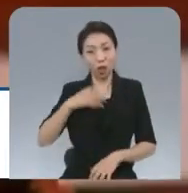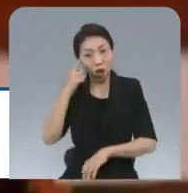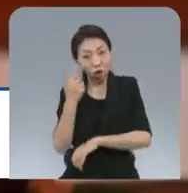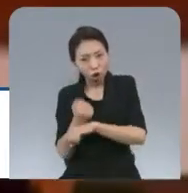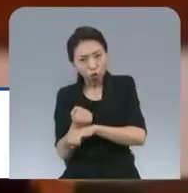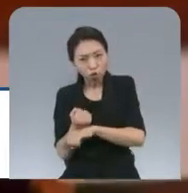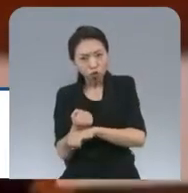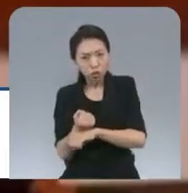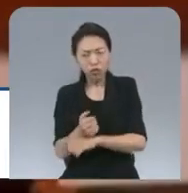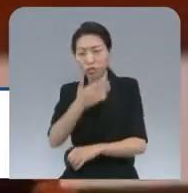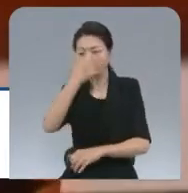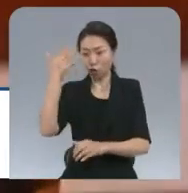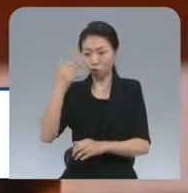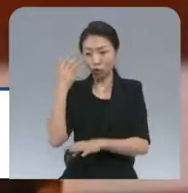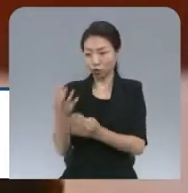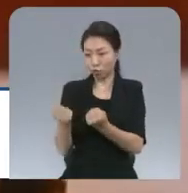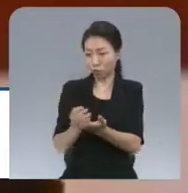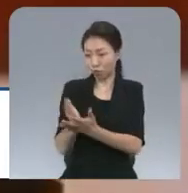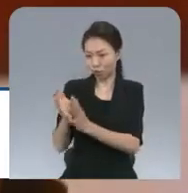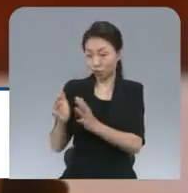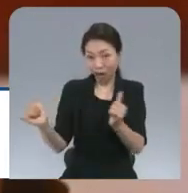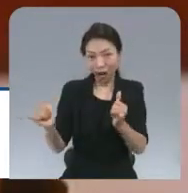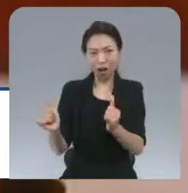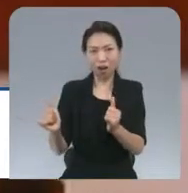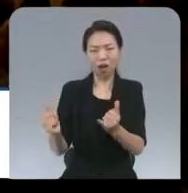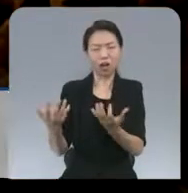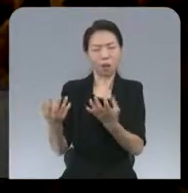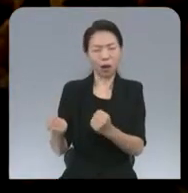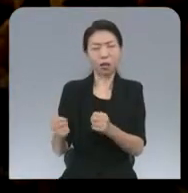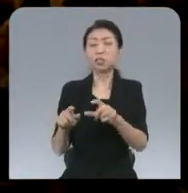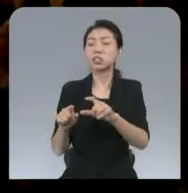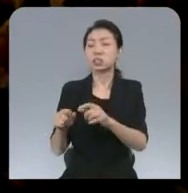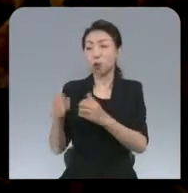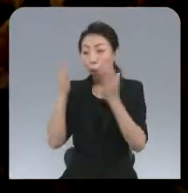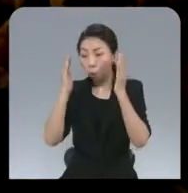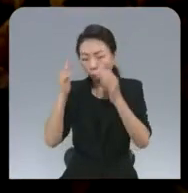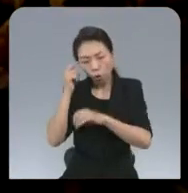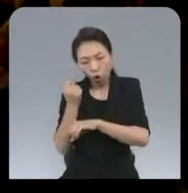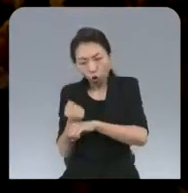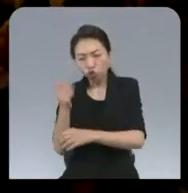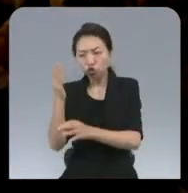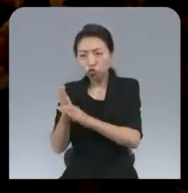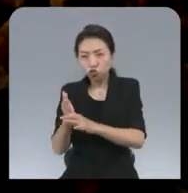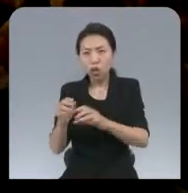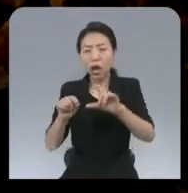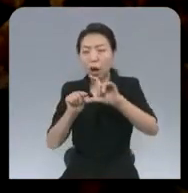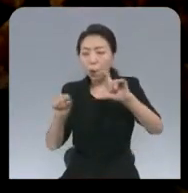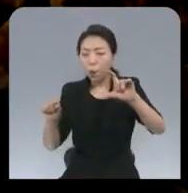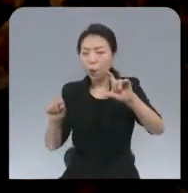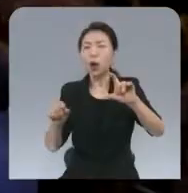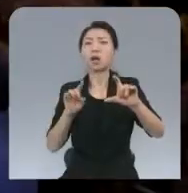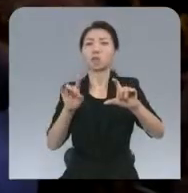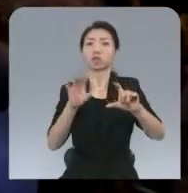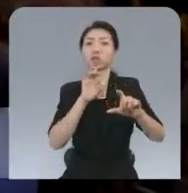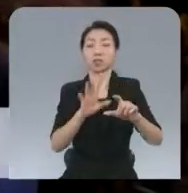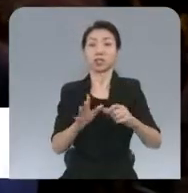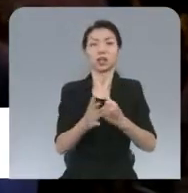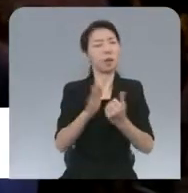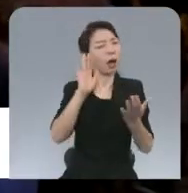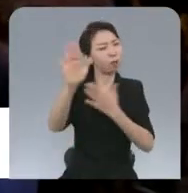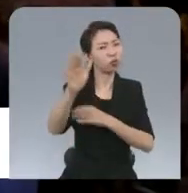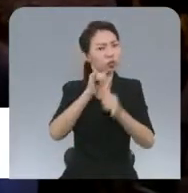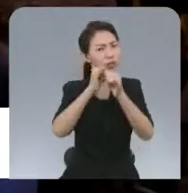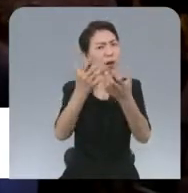fields-medaille den nobelpreis der mathematik waren junge mathematiker brächten viele wunderschöne ergebnis